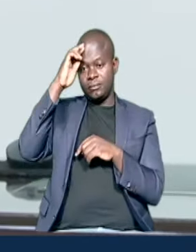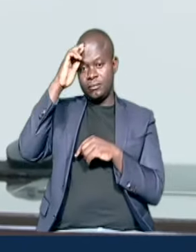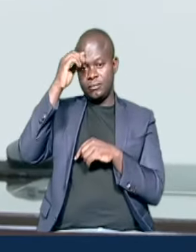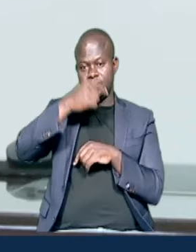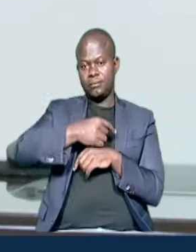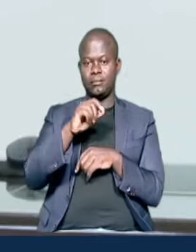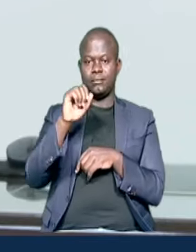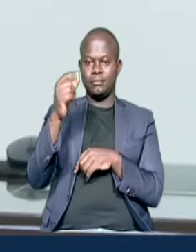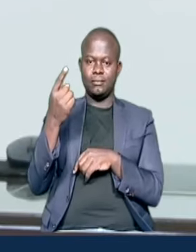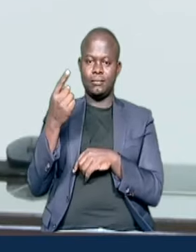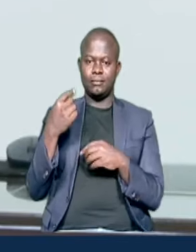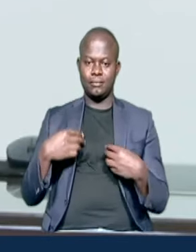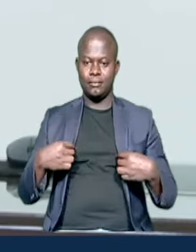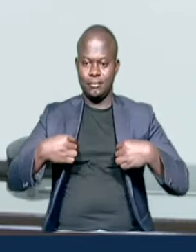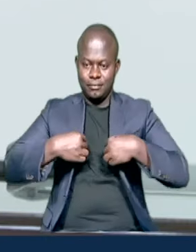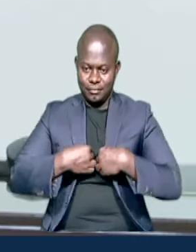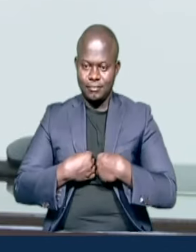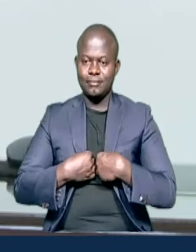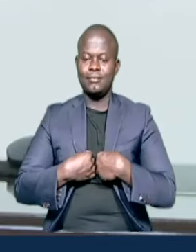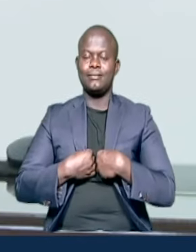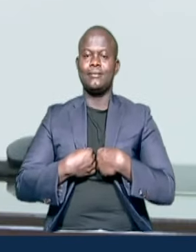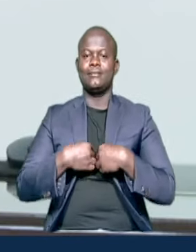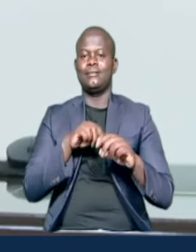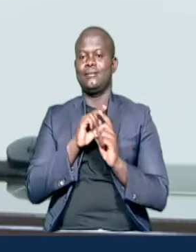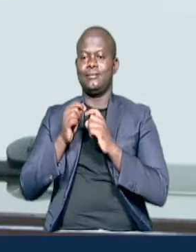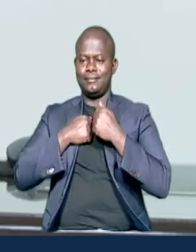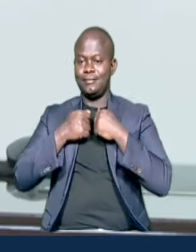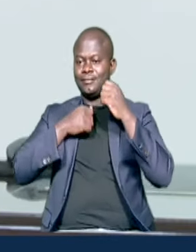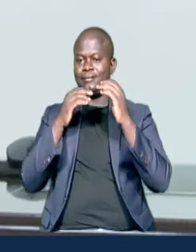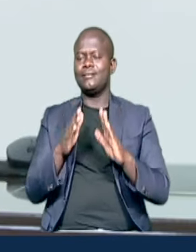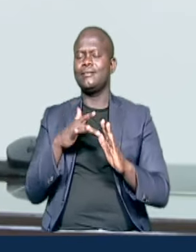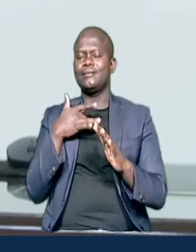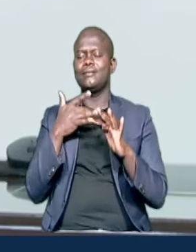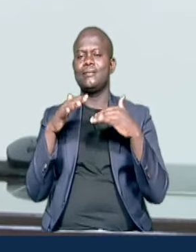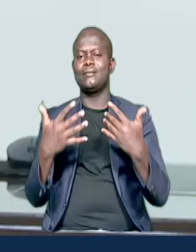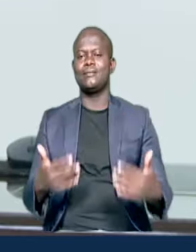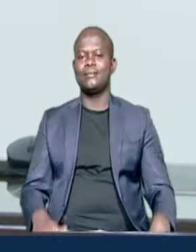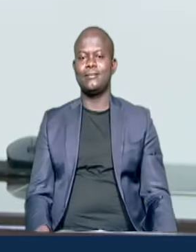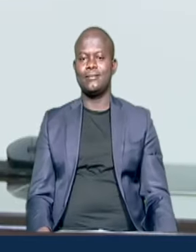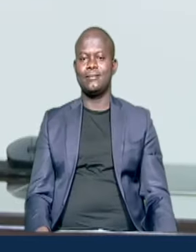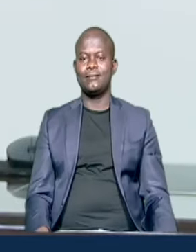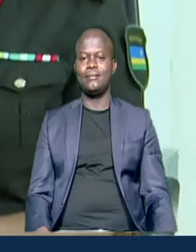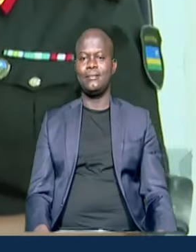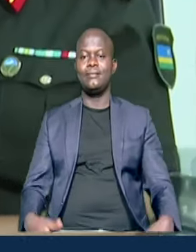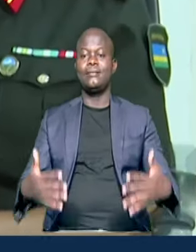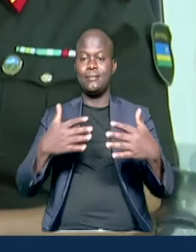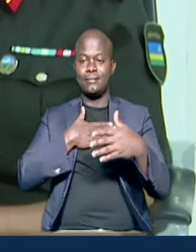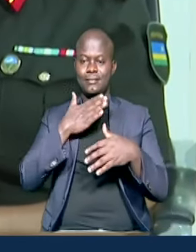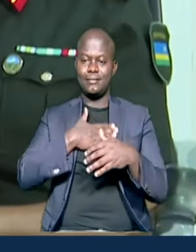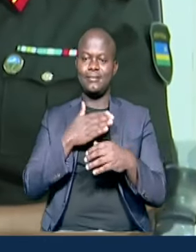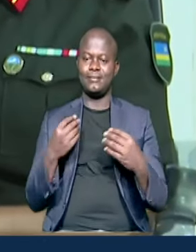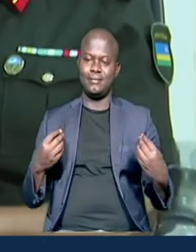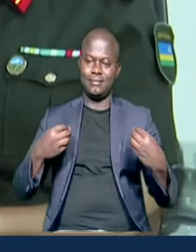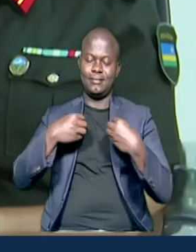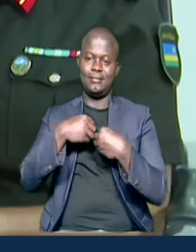wa mbere wambaye umwambaro w'ingabo z'u Rwanda w'university. Nishema rikomeye kwambara